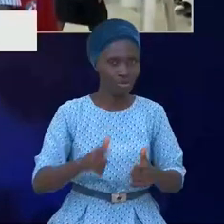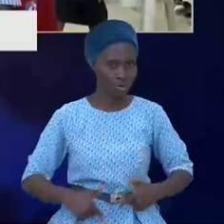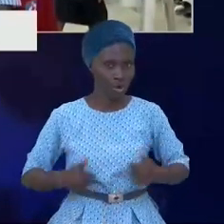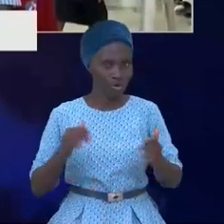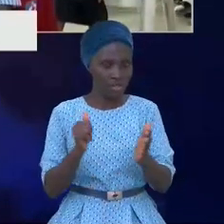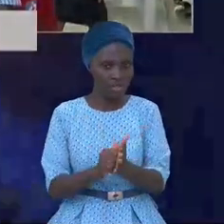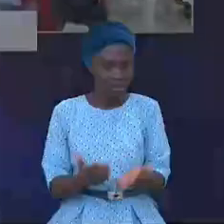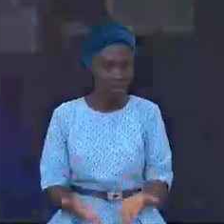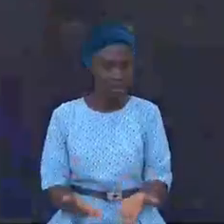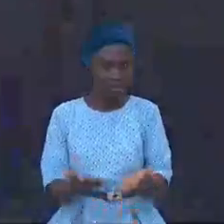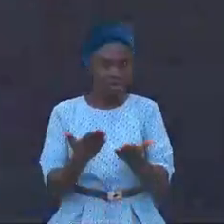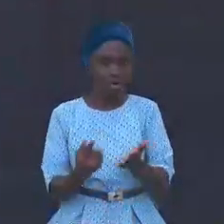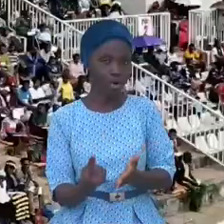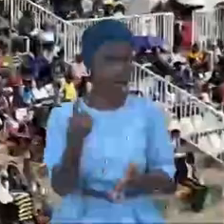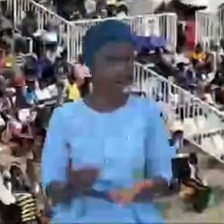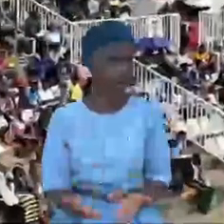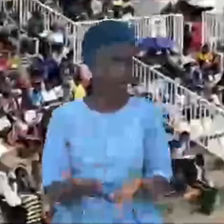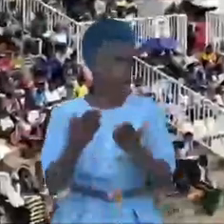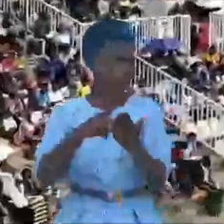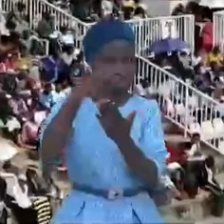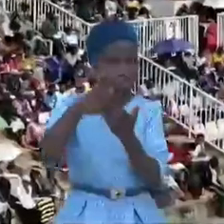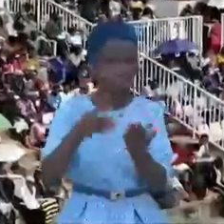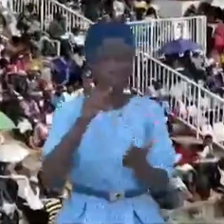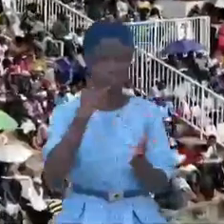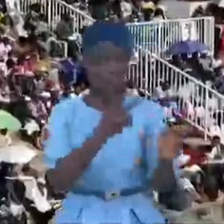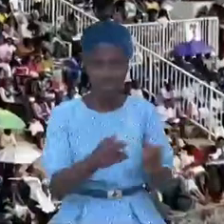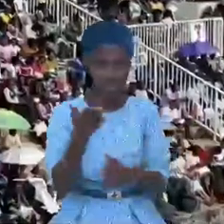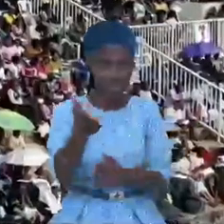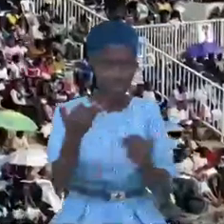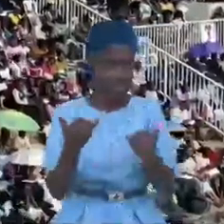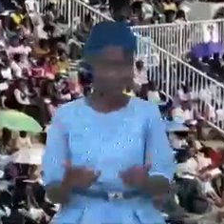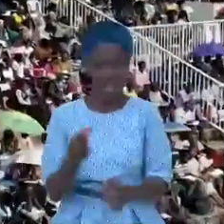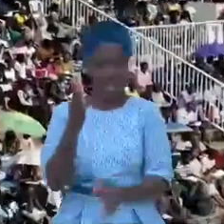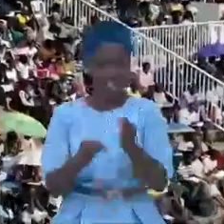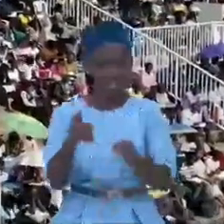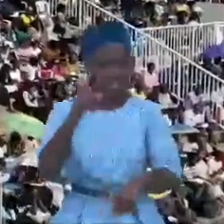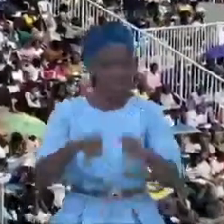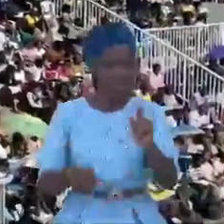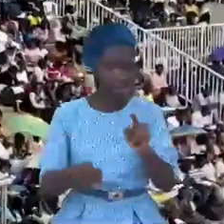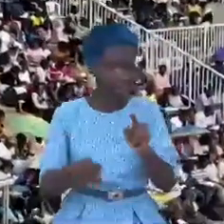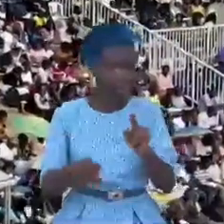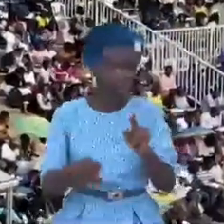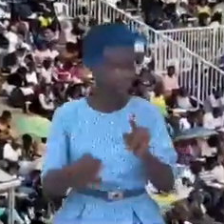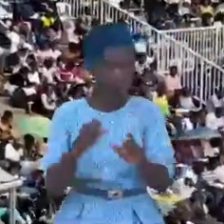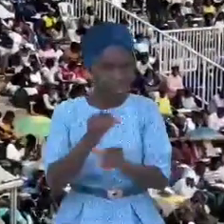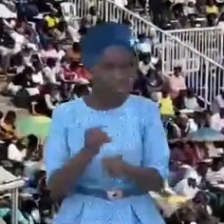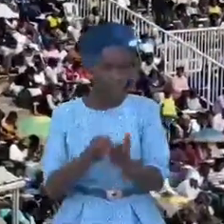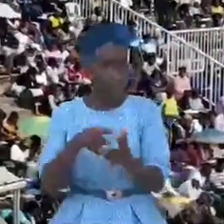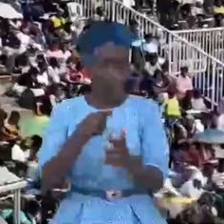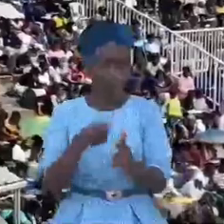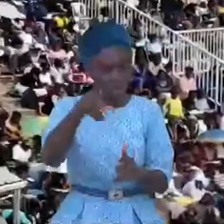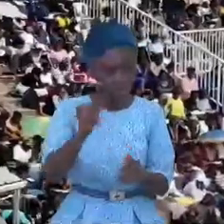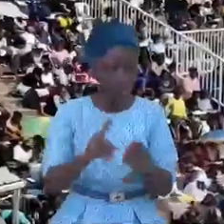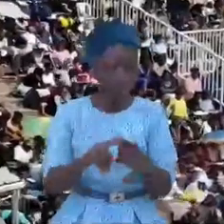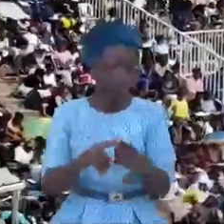Ce programme qui édifie est déjà là maintenant. Si tu n'arrives pas à l'accéder, vérifie ta prise